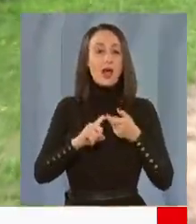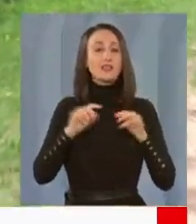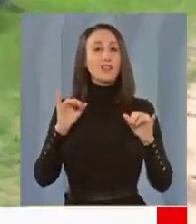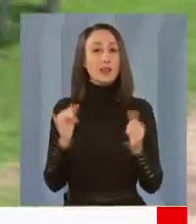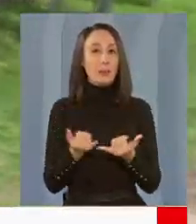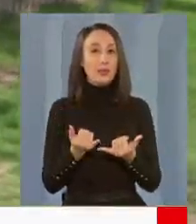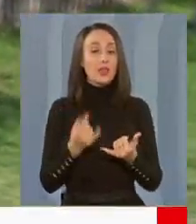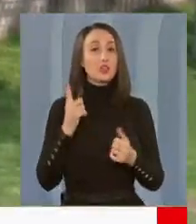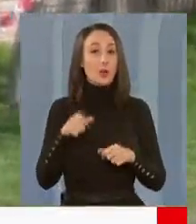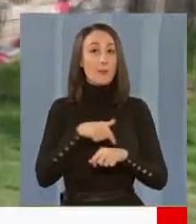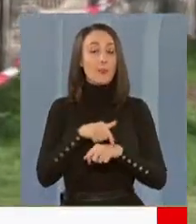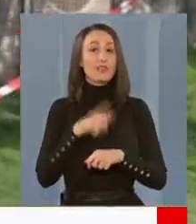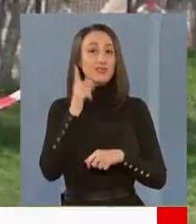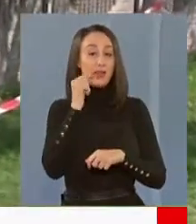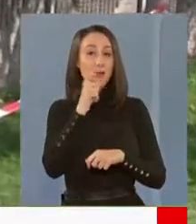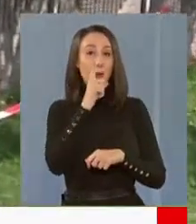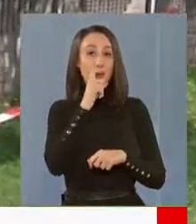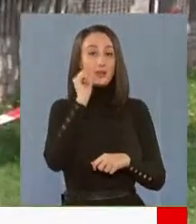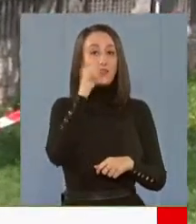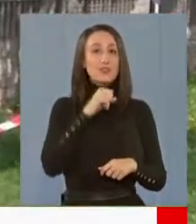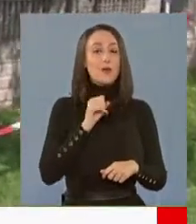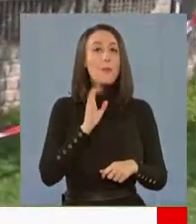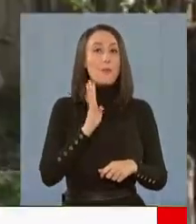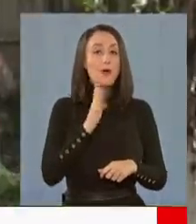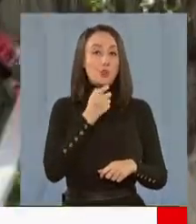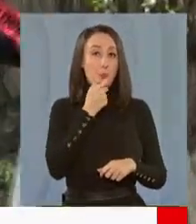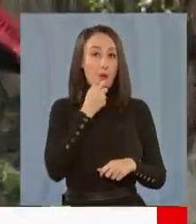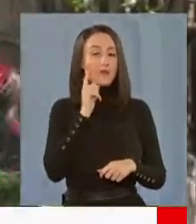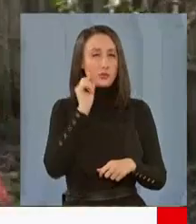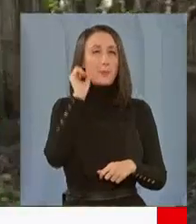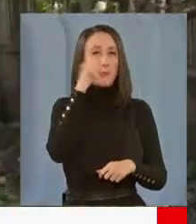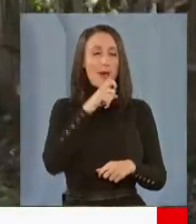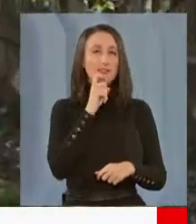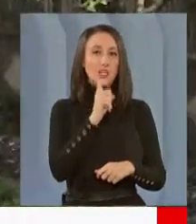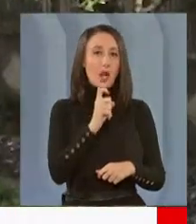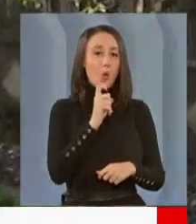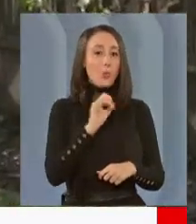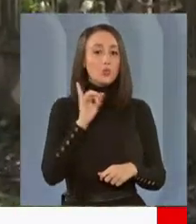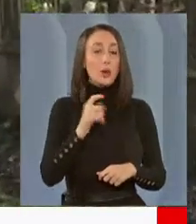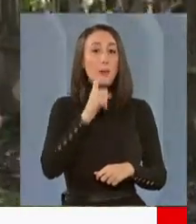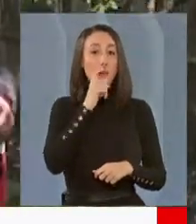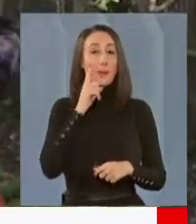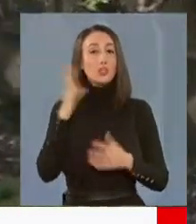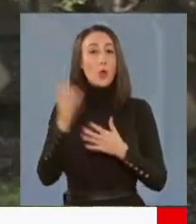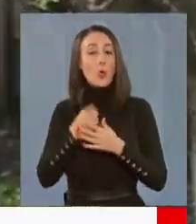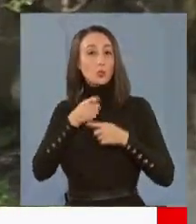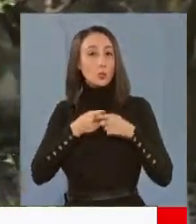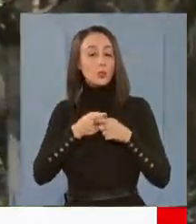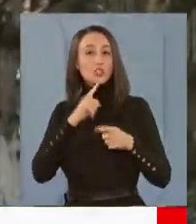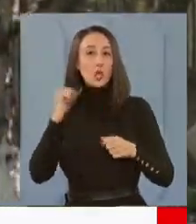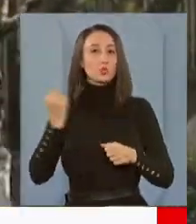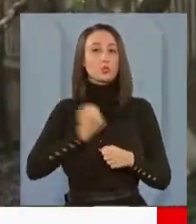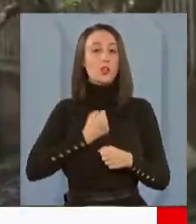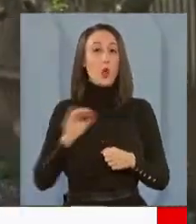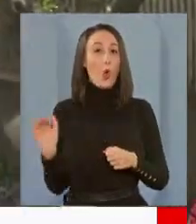de eveniment în acel moment tatăl băiatului în vârstă de 14 ani se afla în stare avansată de ebrietate bărbatul a pus mâna pe un cuțit și